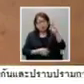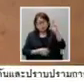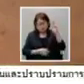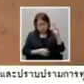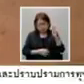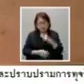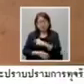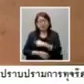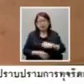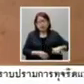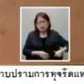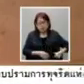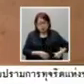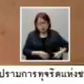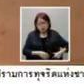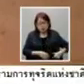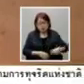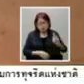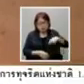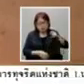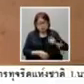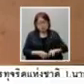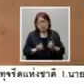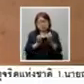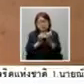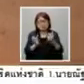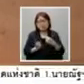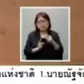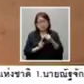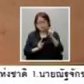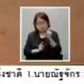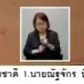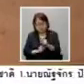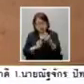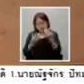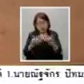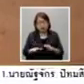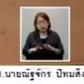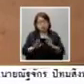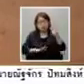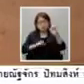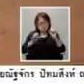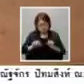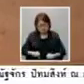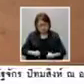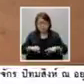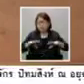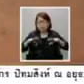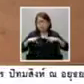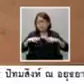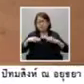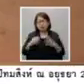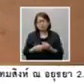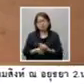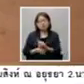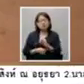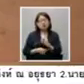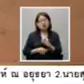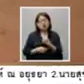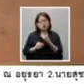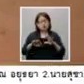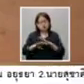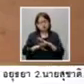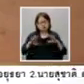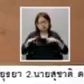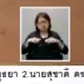ำสั่งที่35/2562มีมติเอกฉันท์ว่าไม่รับคำร้องนะครับเพรา